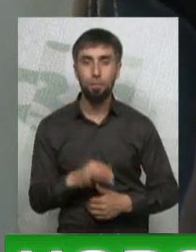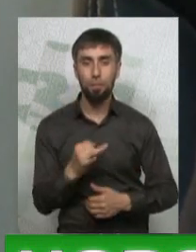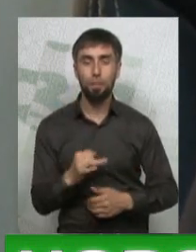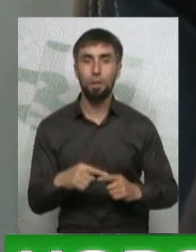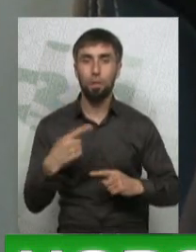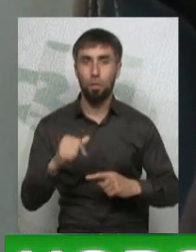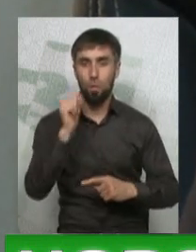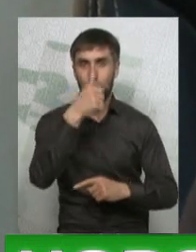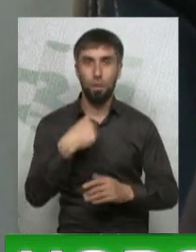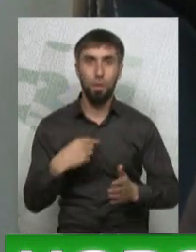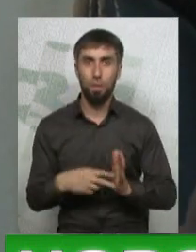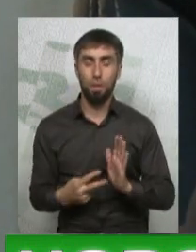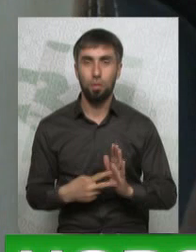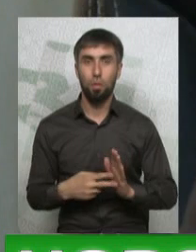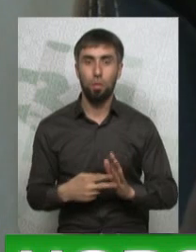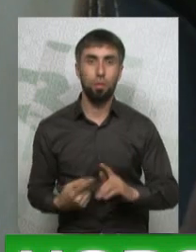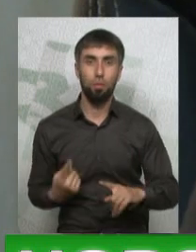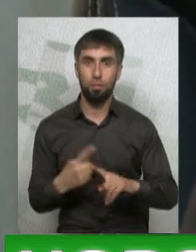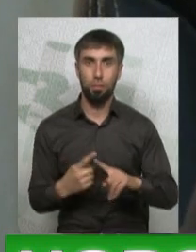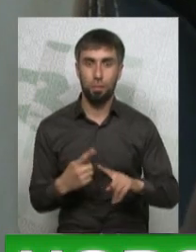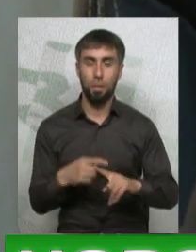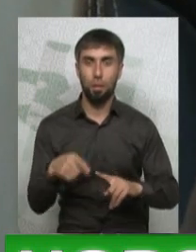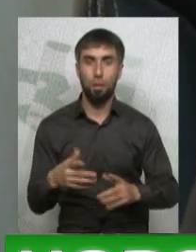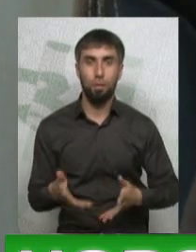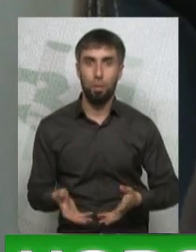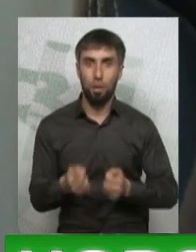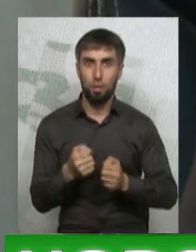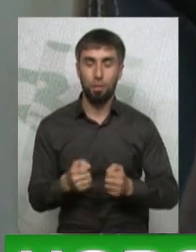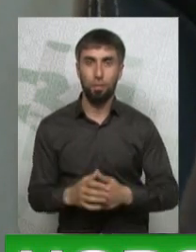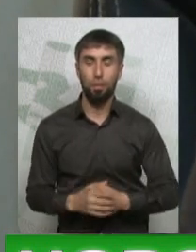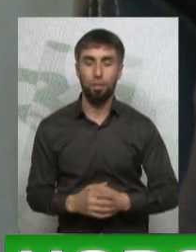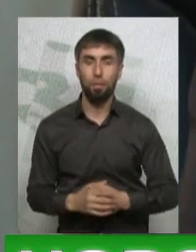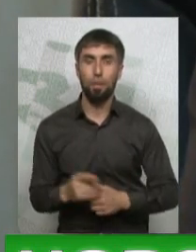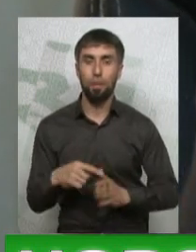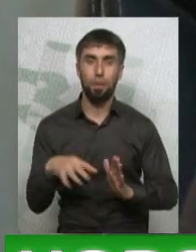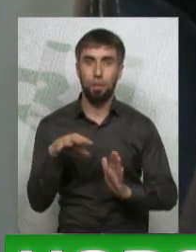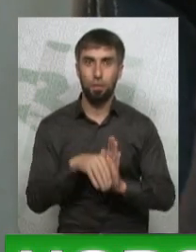году мы, конечно, планируем наращивать данную поддержку.